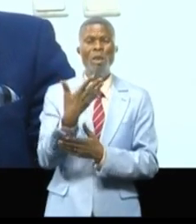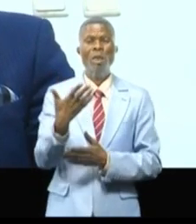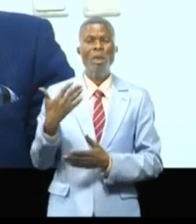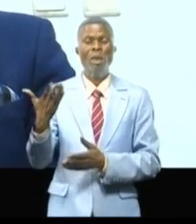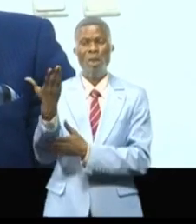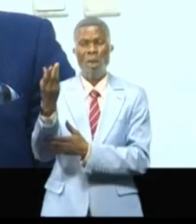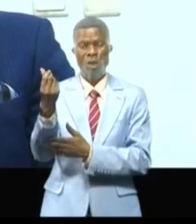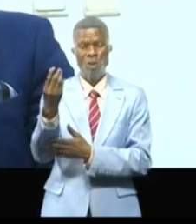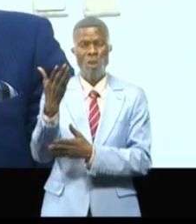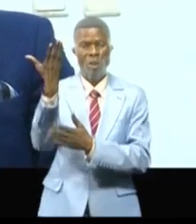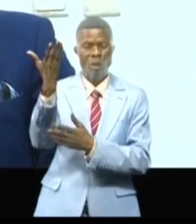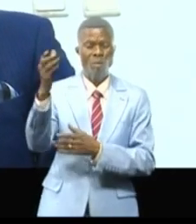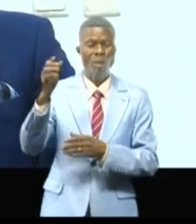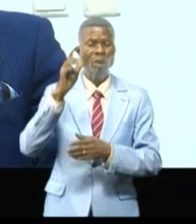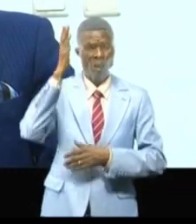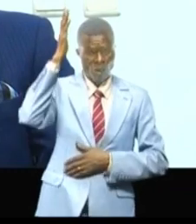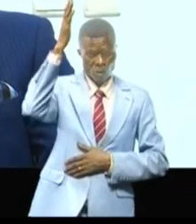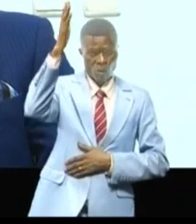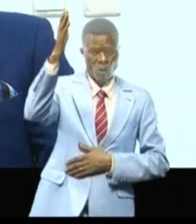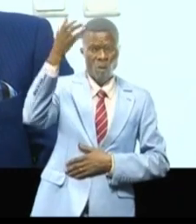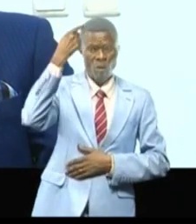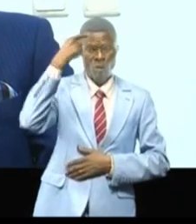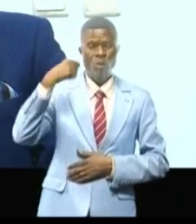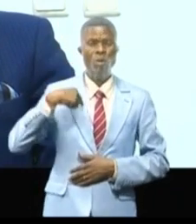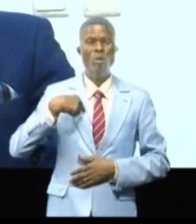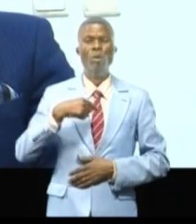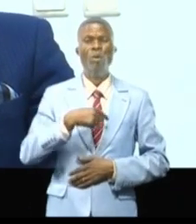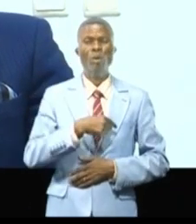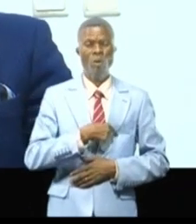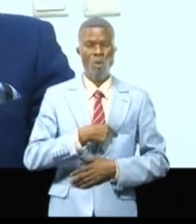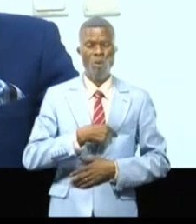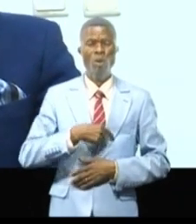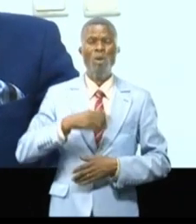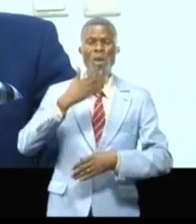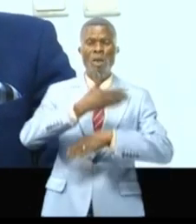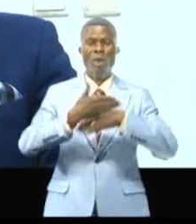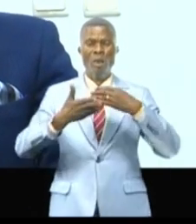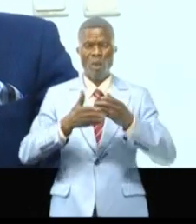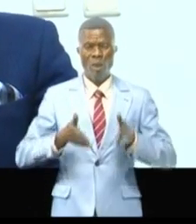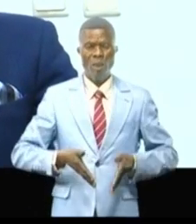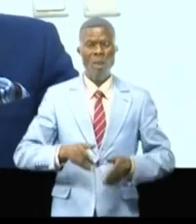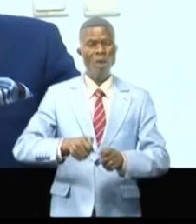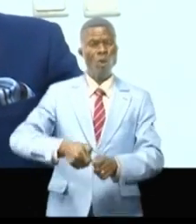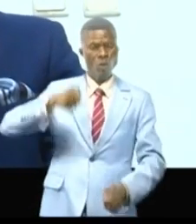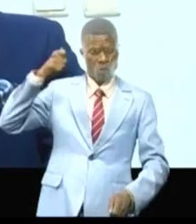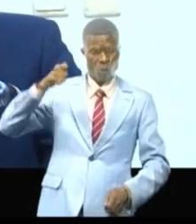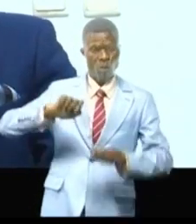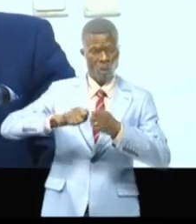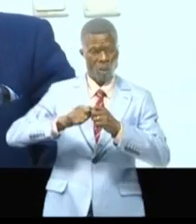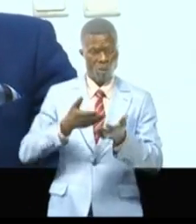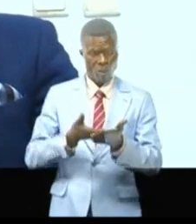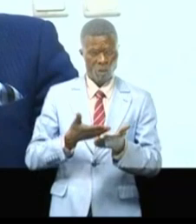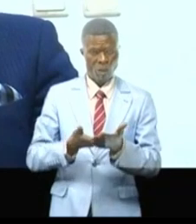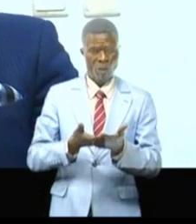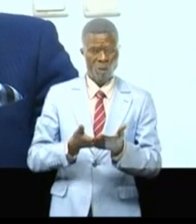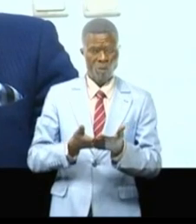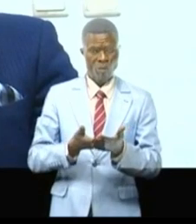lancé pour la réhabilitation de cette centrale. Sera,